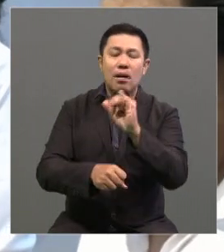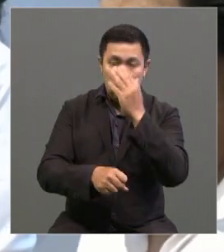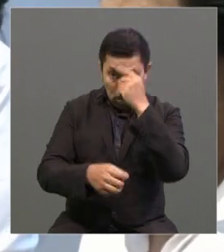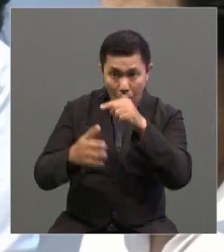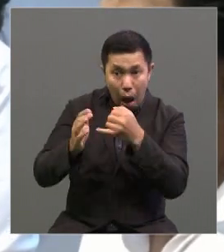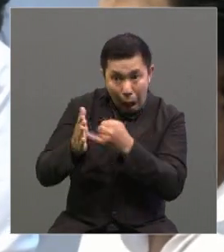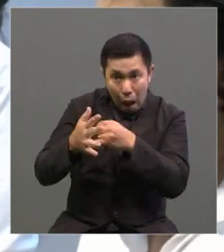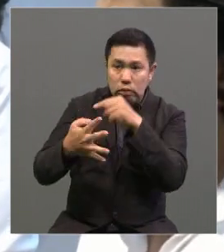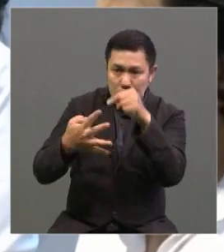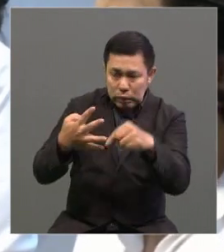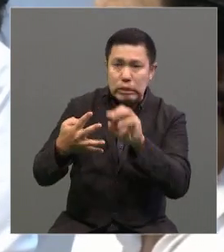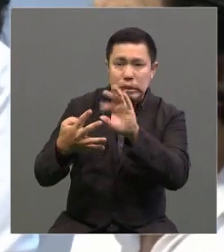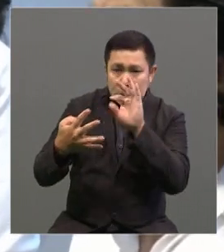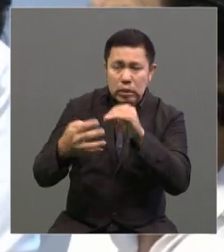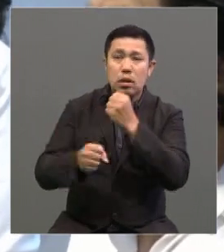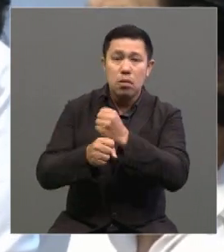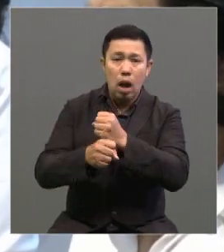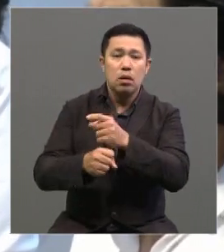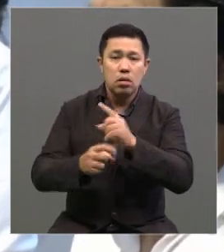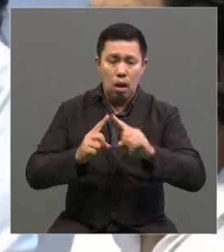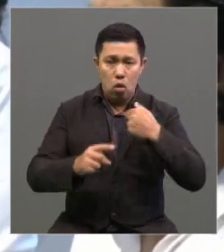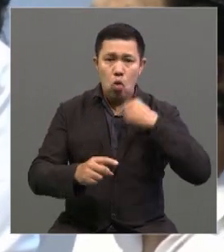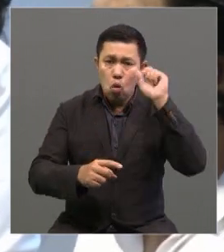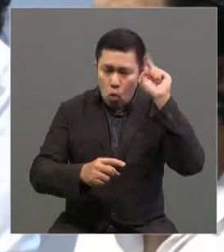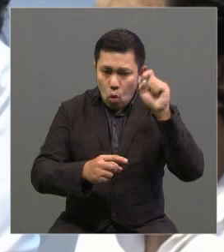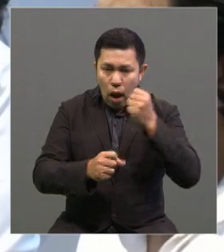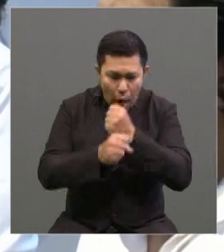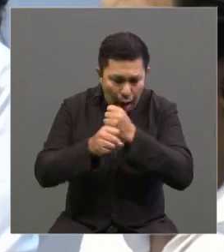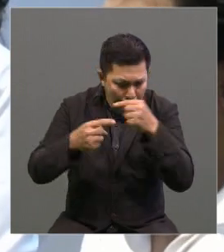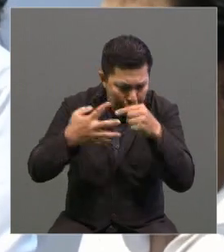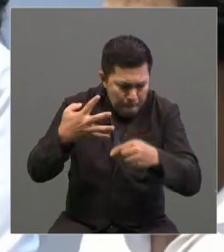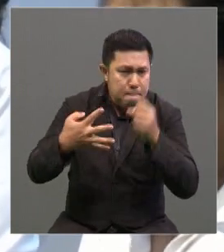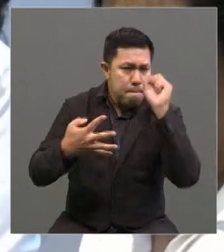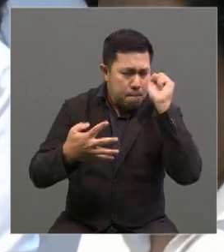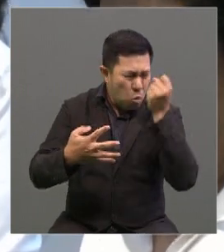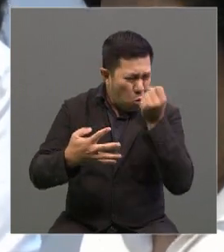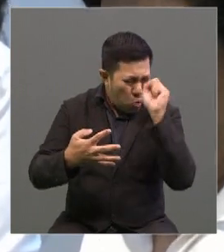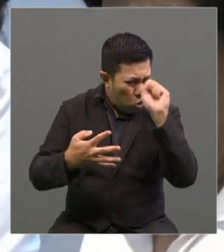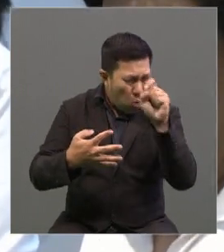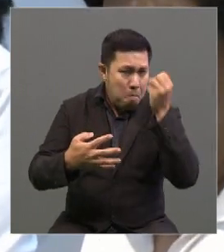ผู้เดือดร้อนเรียกร้องมาแต่ว่าเราจะพยายามทำให้ได้เยอะที่สุดมากที่สุดเร็วที่สุดครับ